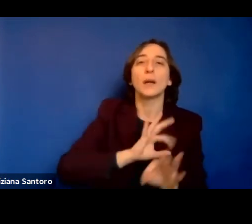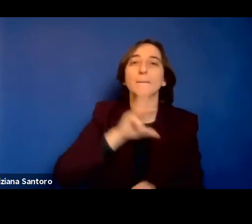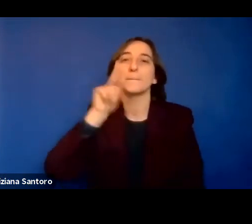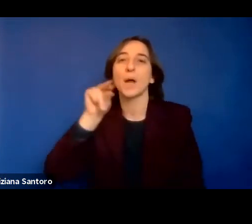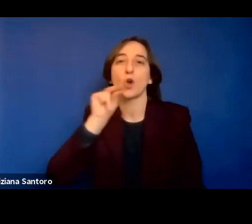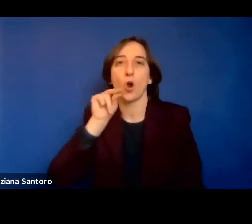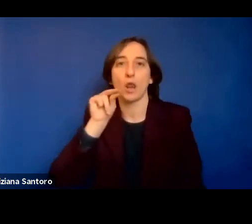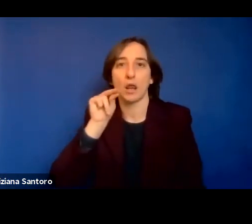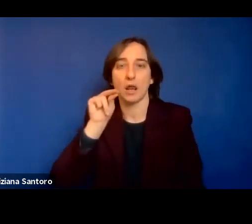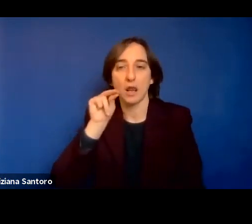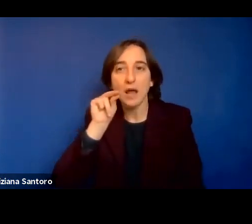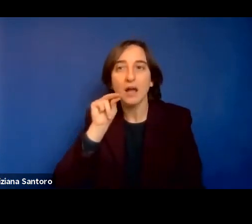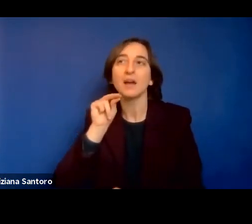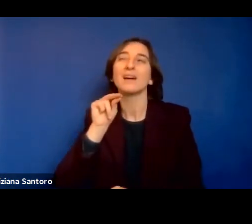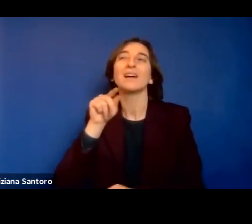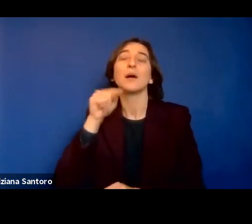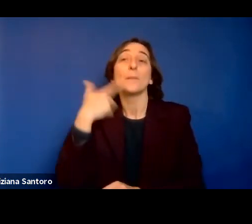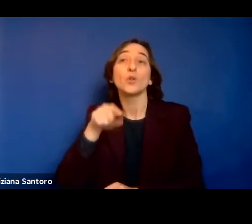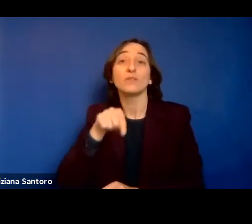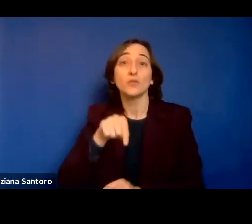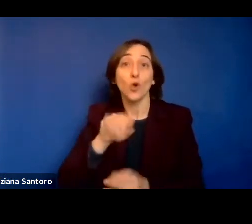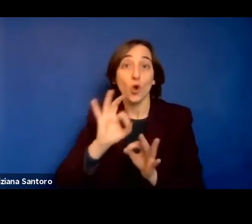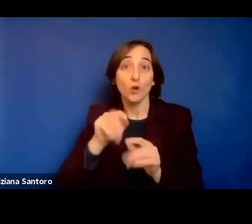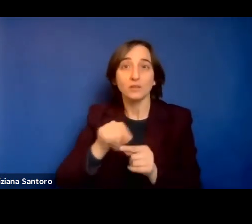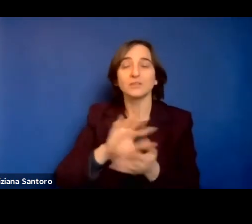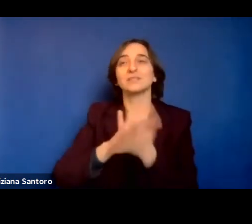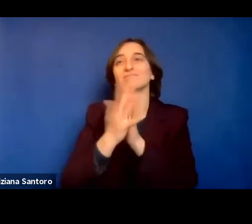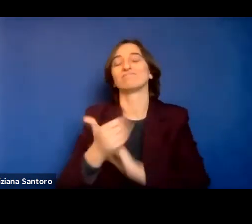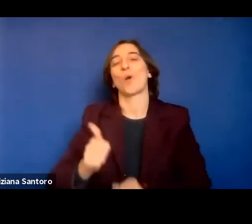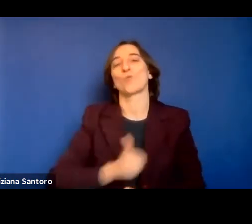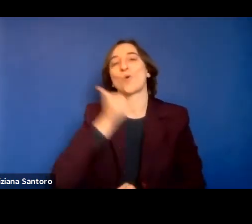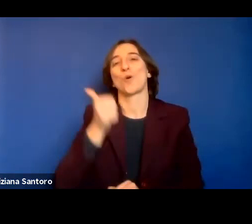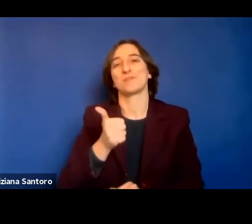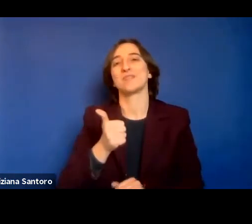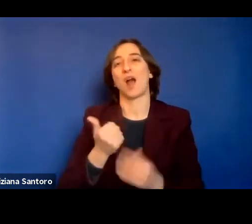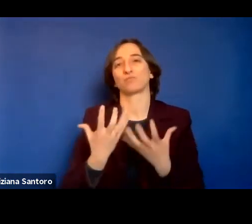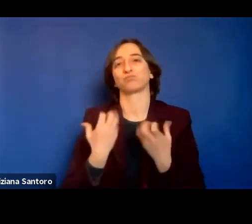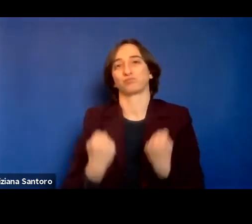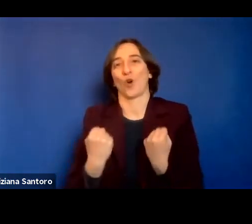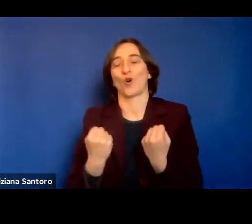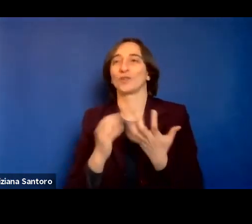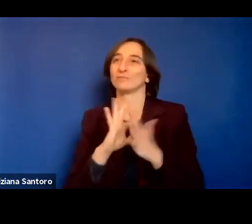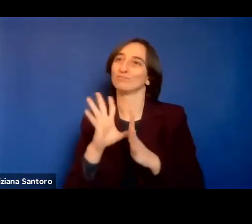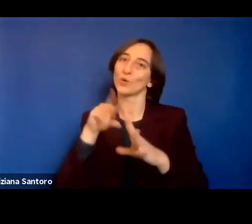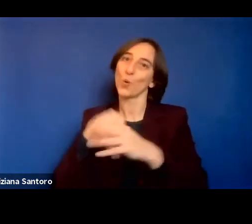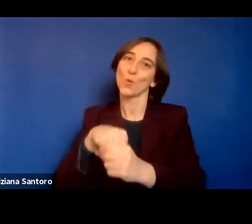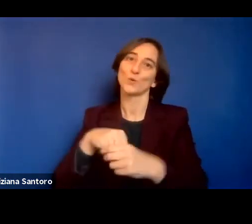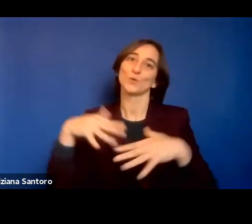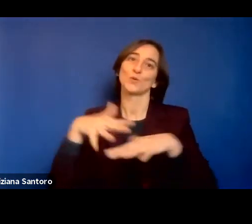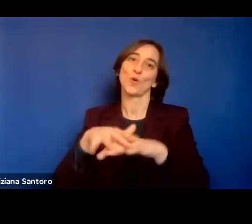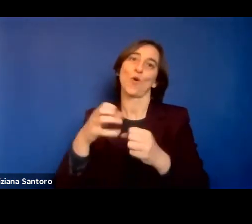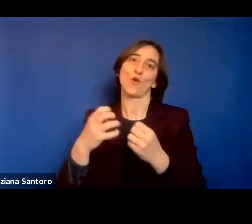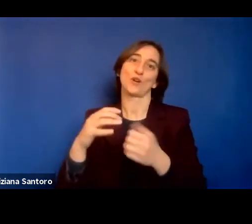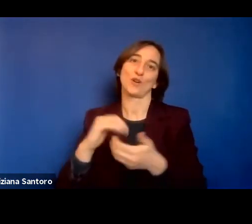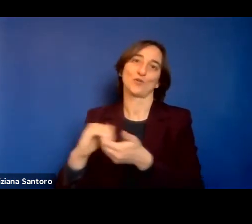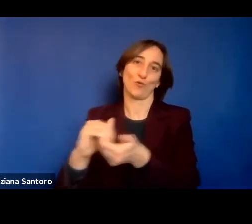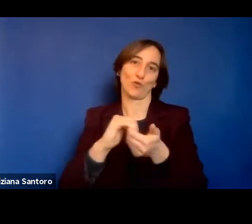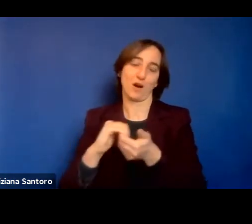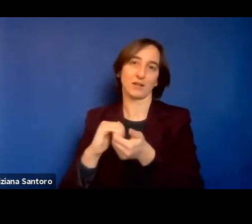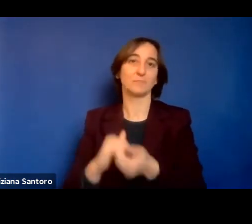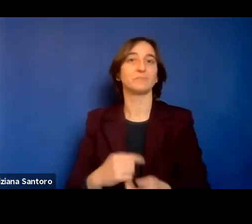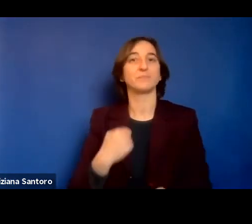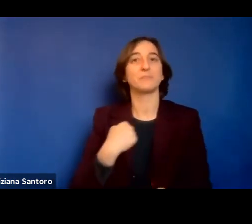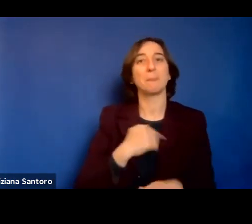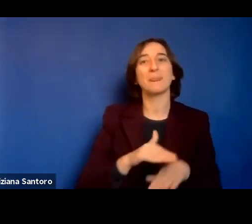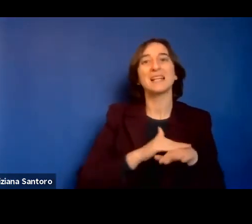un'autonomia molto, molto solida, molto consolidata, un'inclusione sociale. Il nostro servizio, Servizio